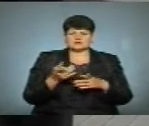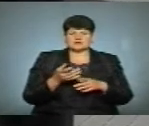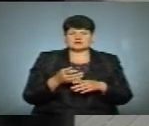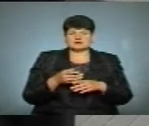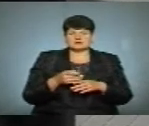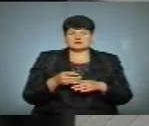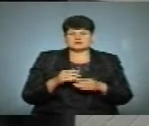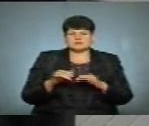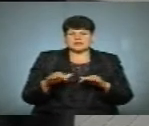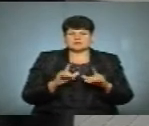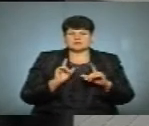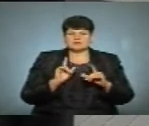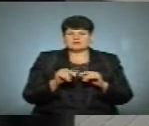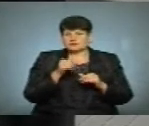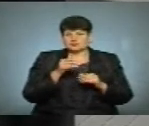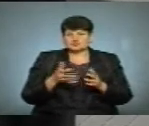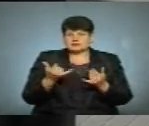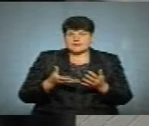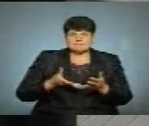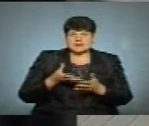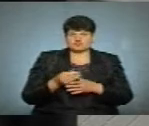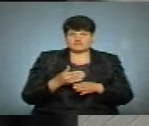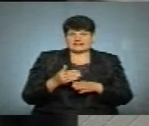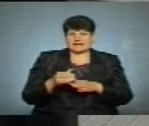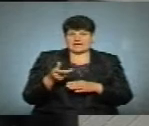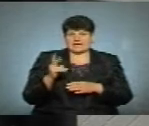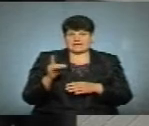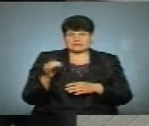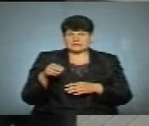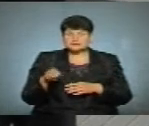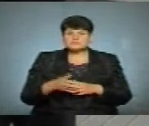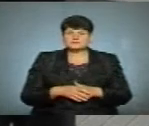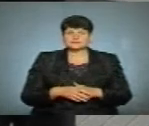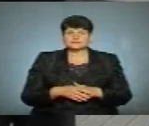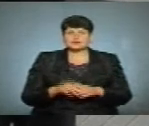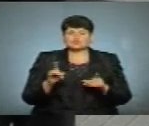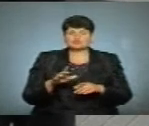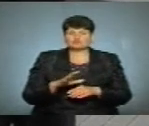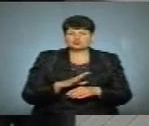зупинилися, вони зараз не мають можливості сплачувати кредити. Щоб були